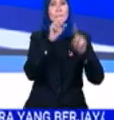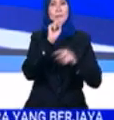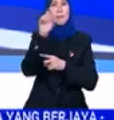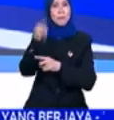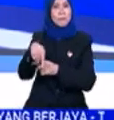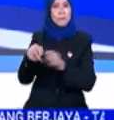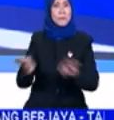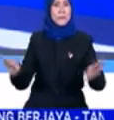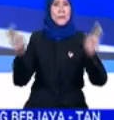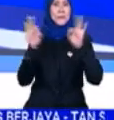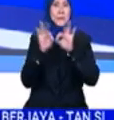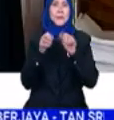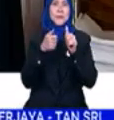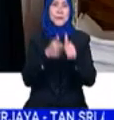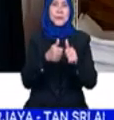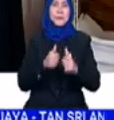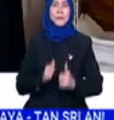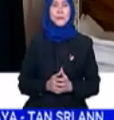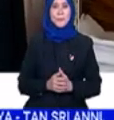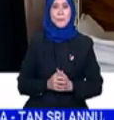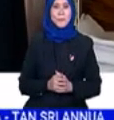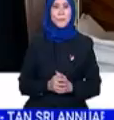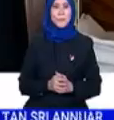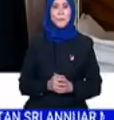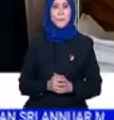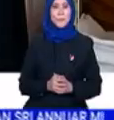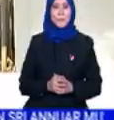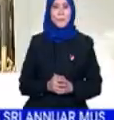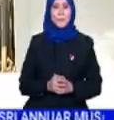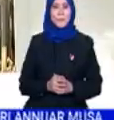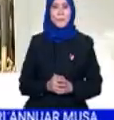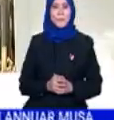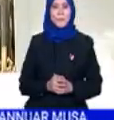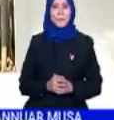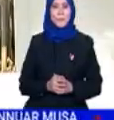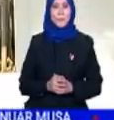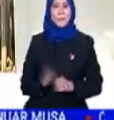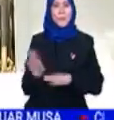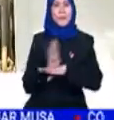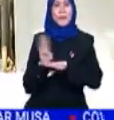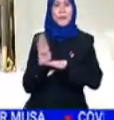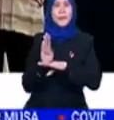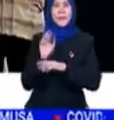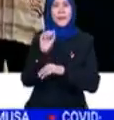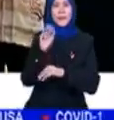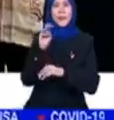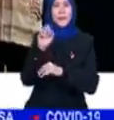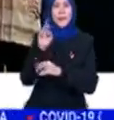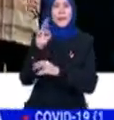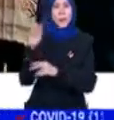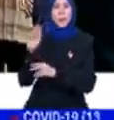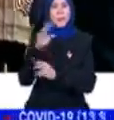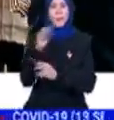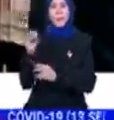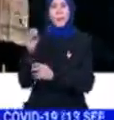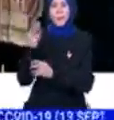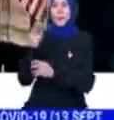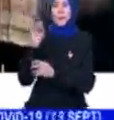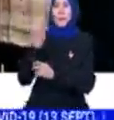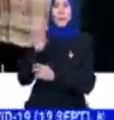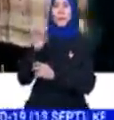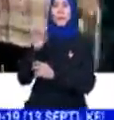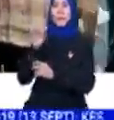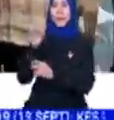utama hai hai Hai minyak tidur siang pagi-pagi penjaga Amira sosial adain Muhamad Ridwan